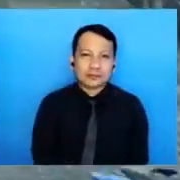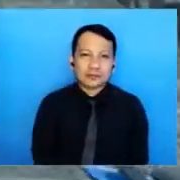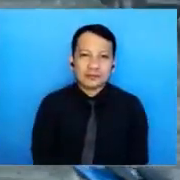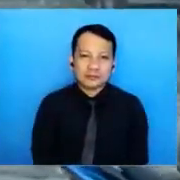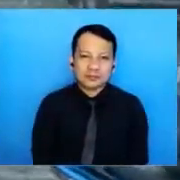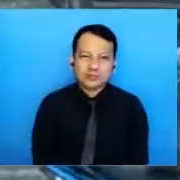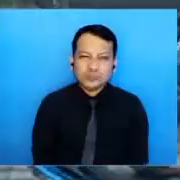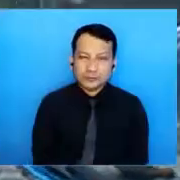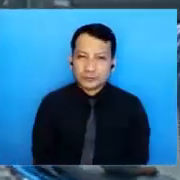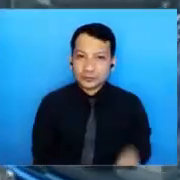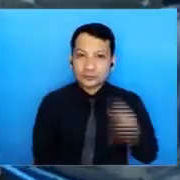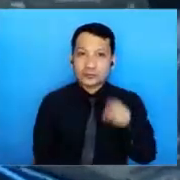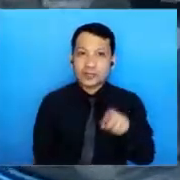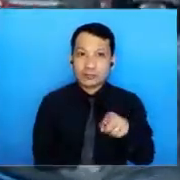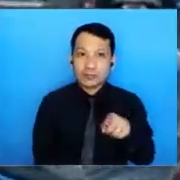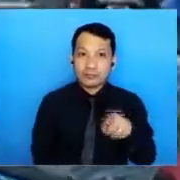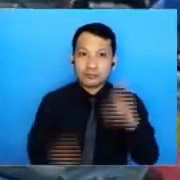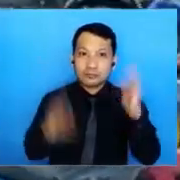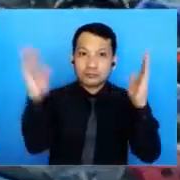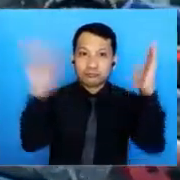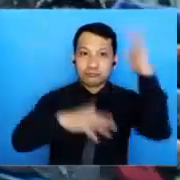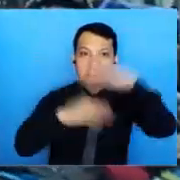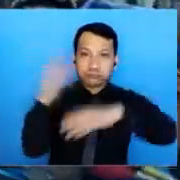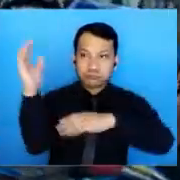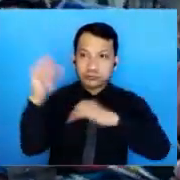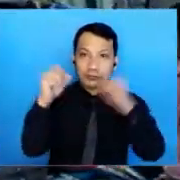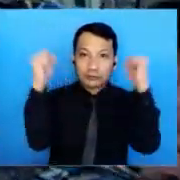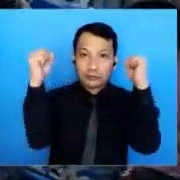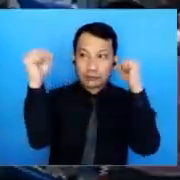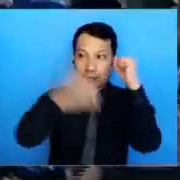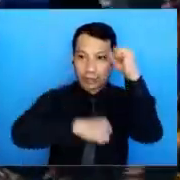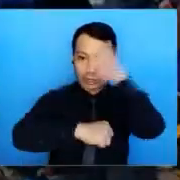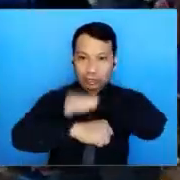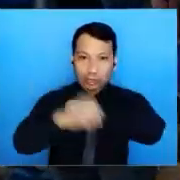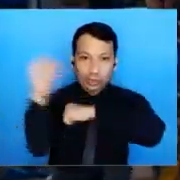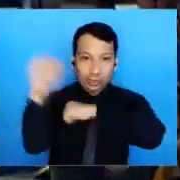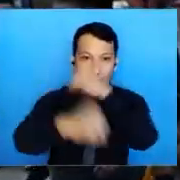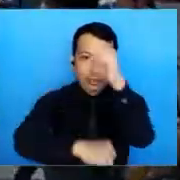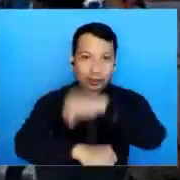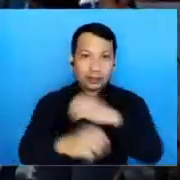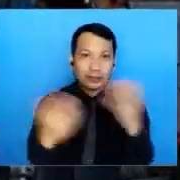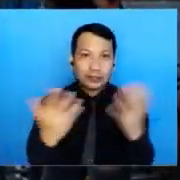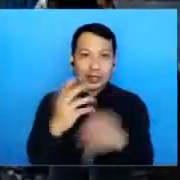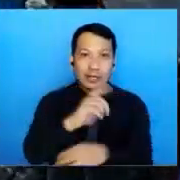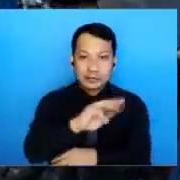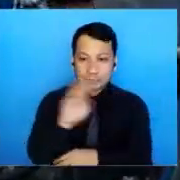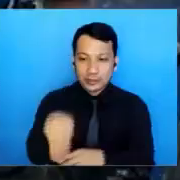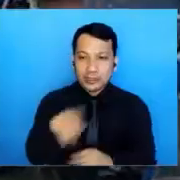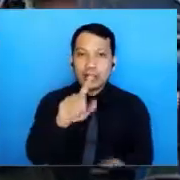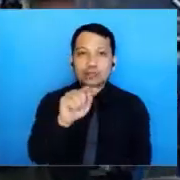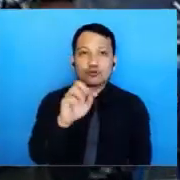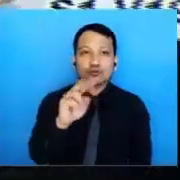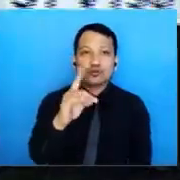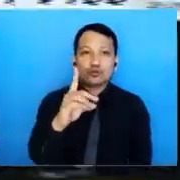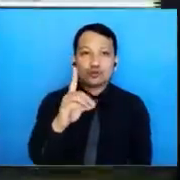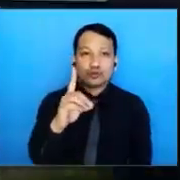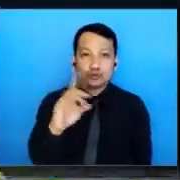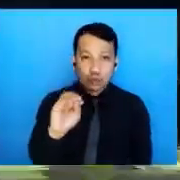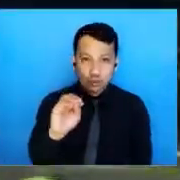Parang mga domino na nagtumbahan ang mga poste ito sa Gagalangin, Tondo, Maynila sa kasagsagan ng bagyong Julina kahapon.